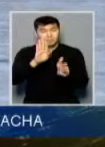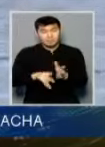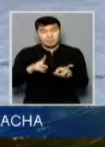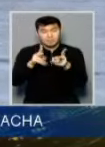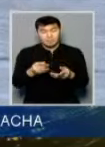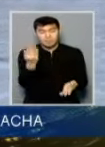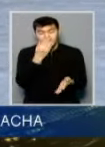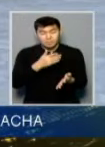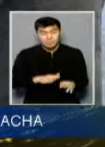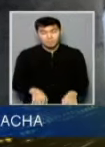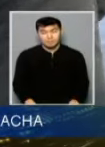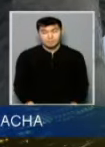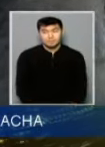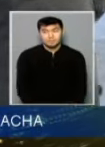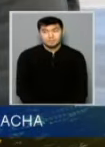безопасности на льду.